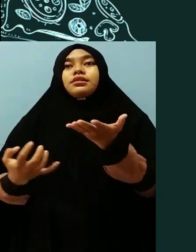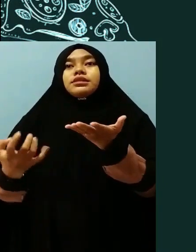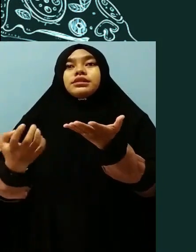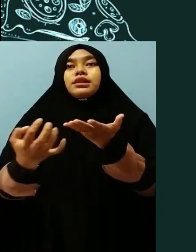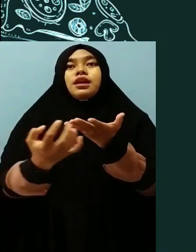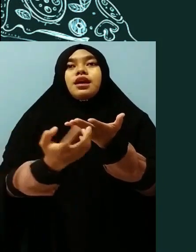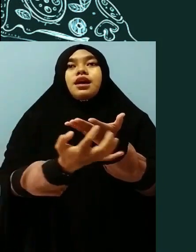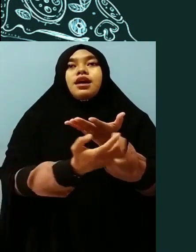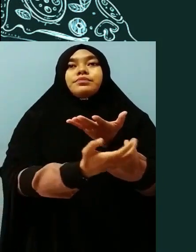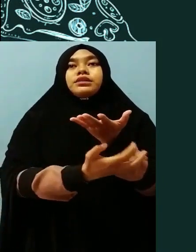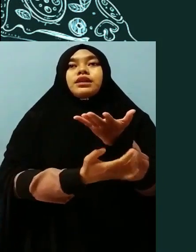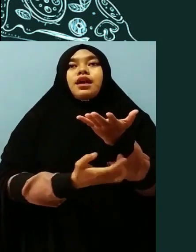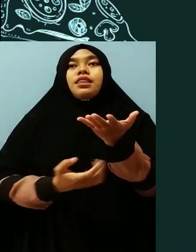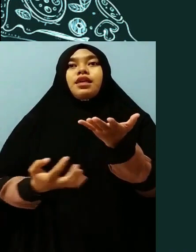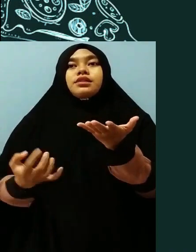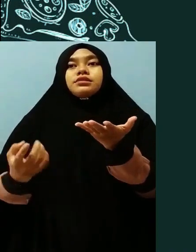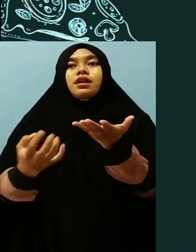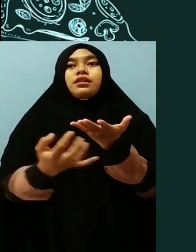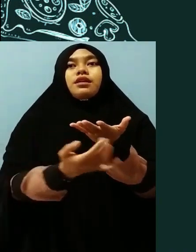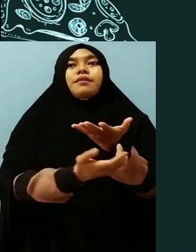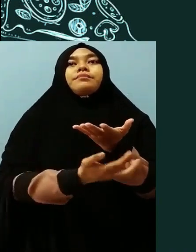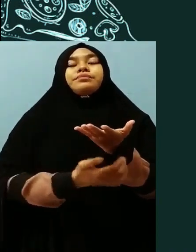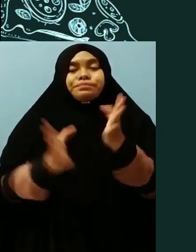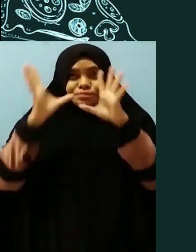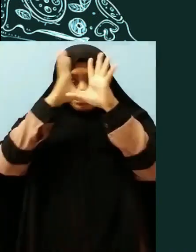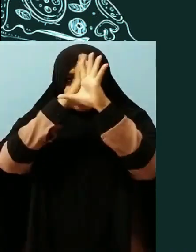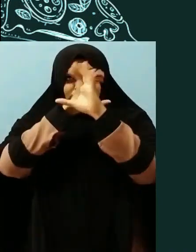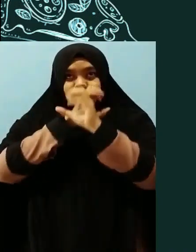kami dari siksa api neraka.